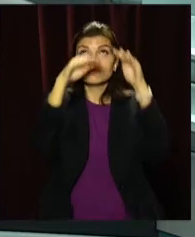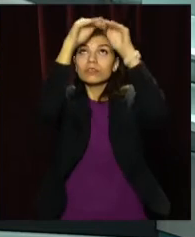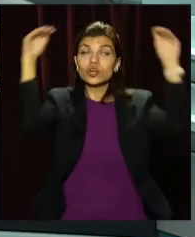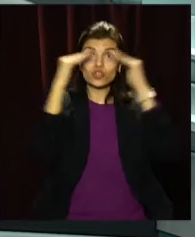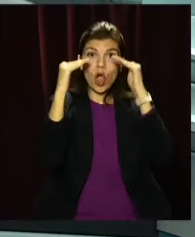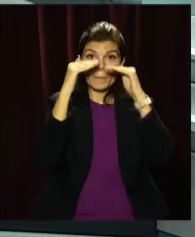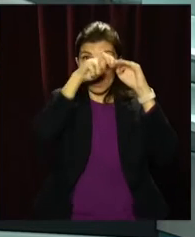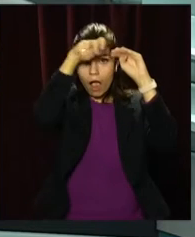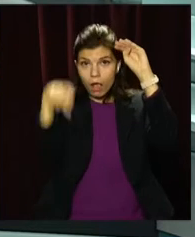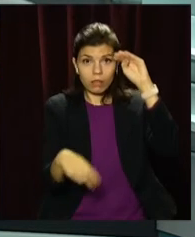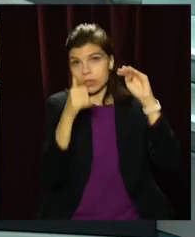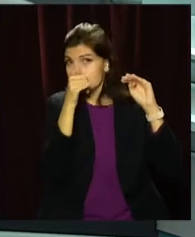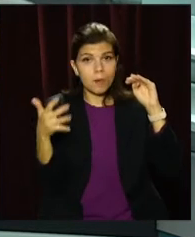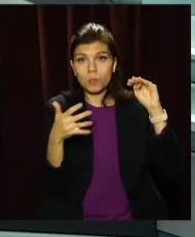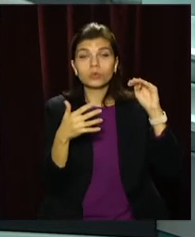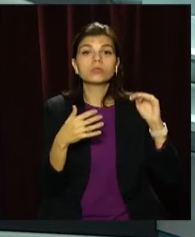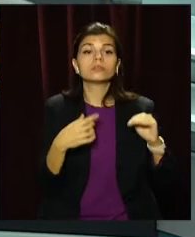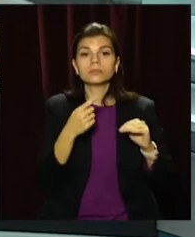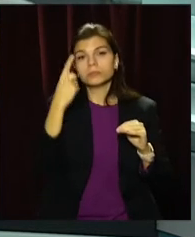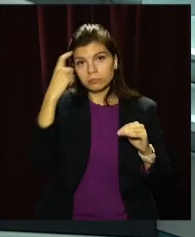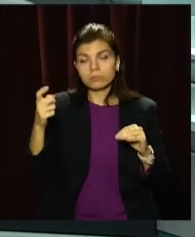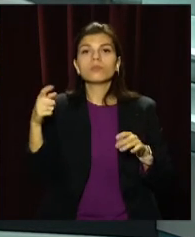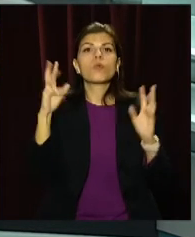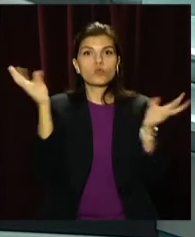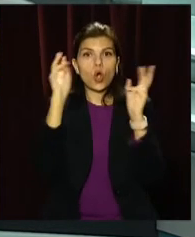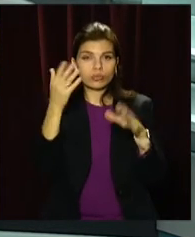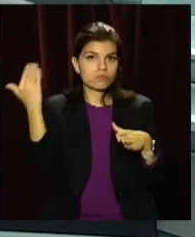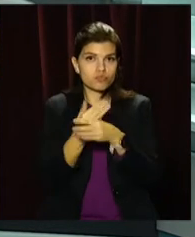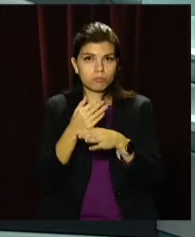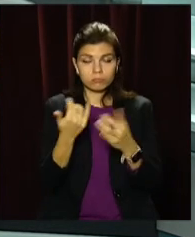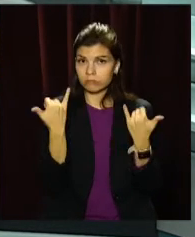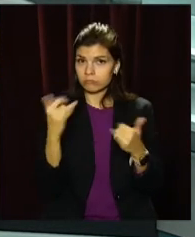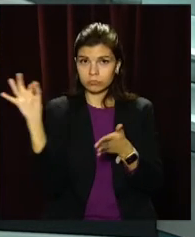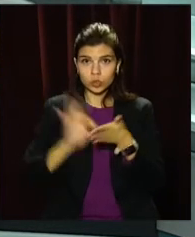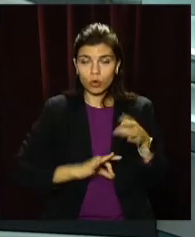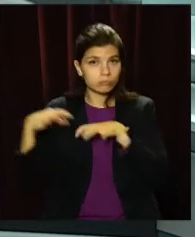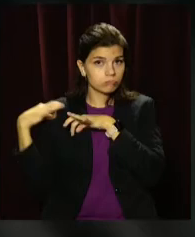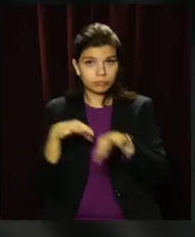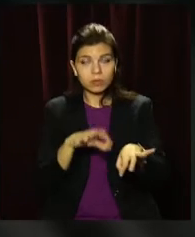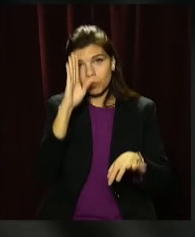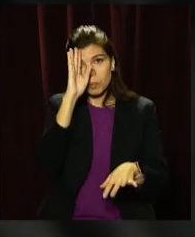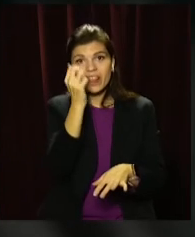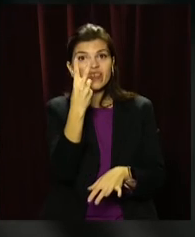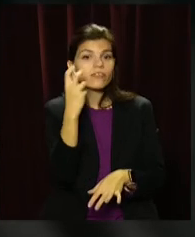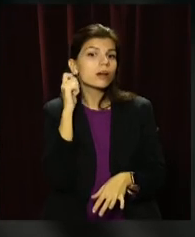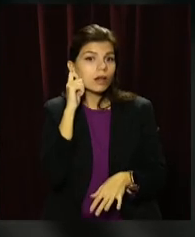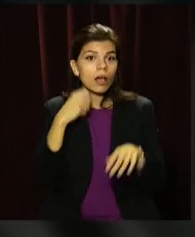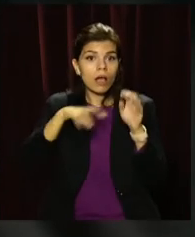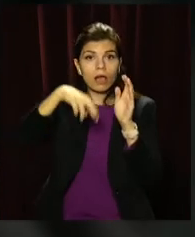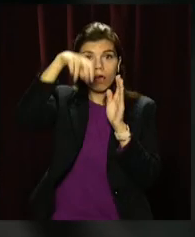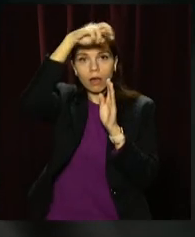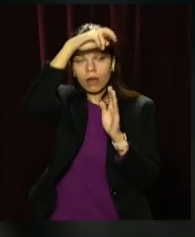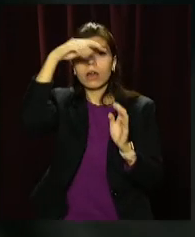даху будівлі. За викликом рушили співробітники першої пожежно-рятувальної частини. 12-річний хлопчик забрався на